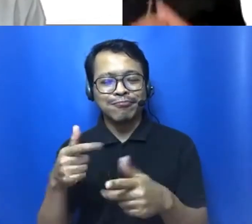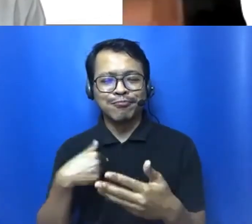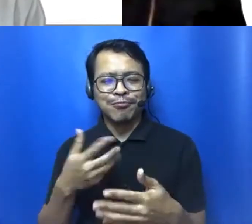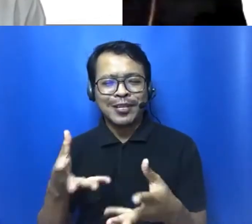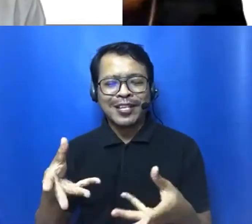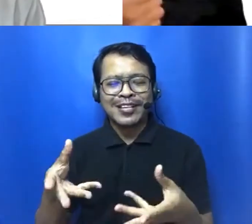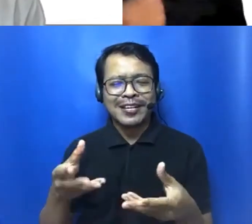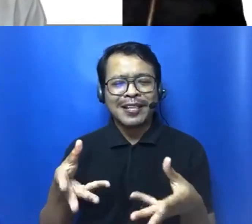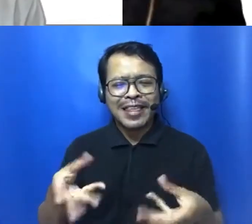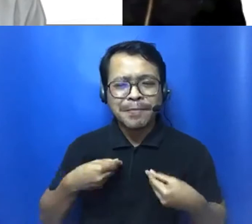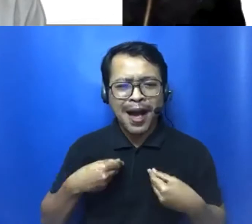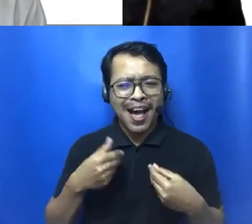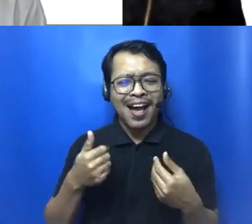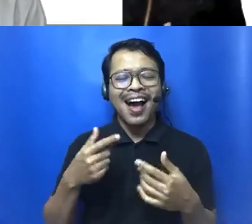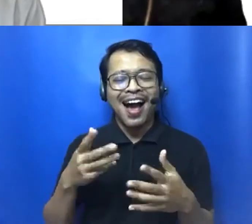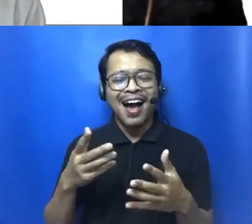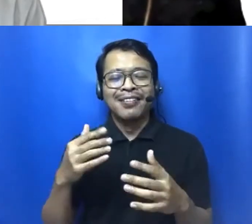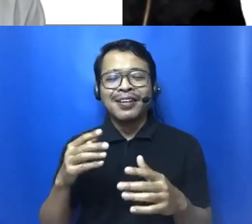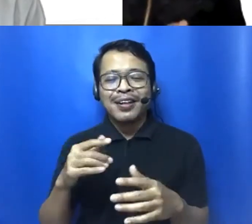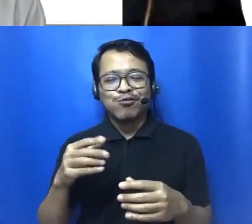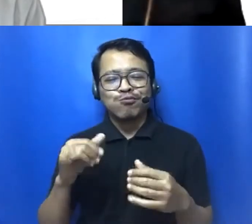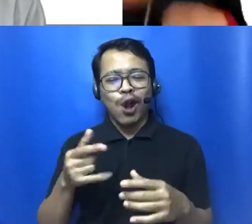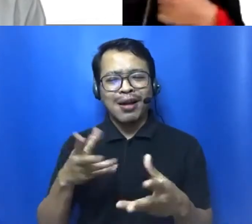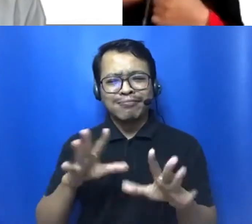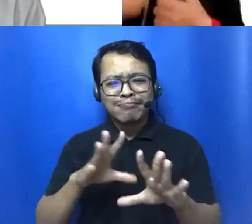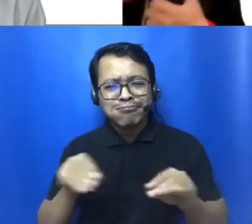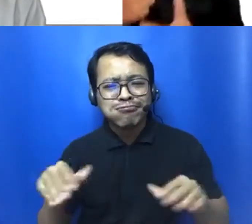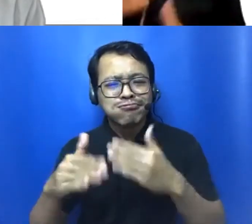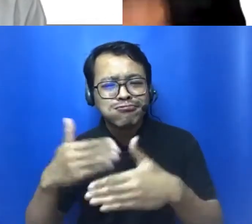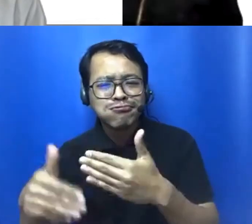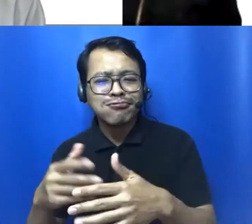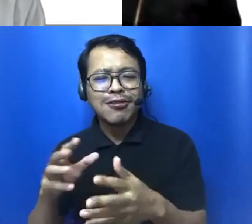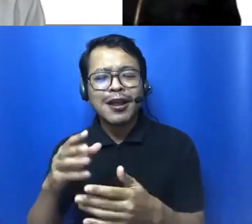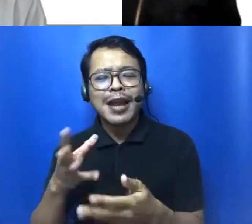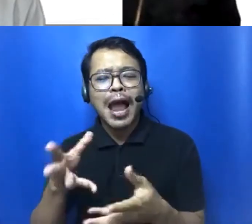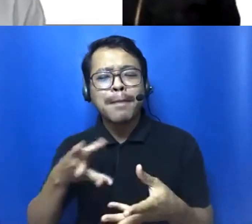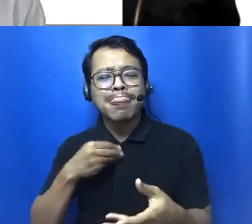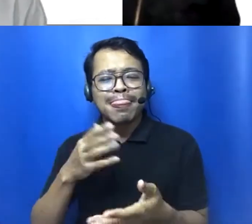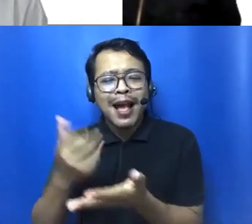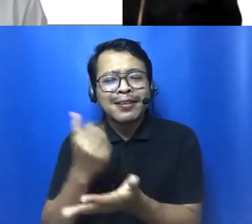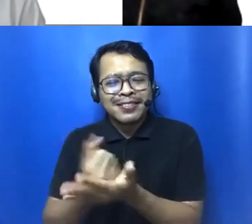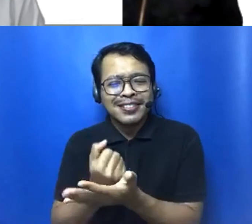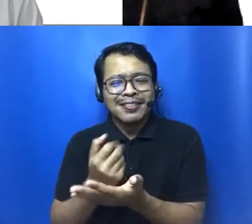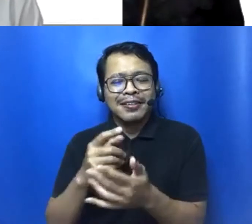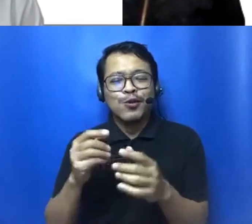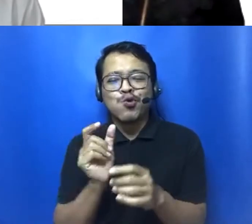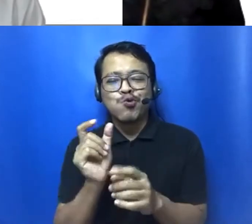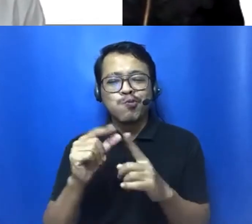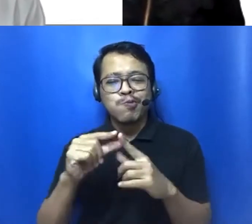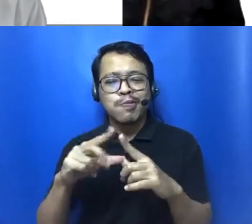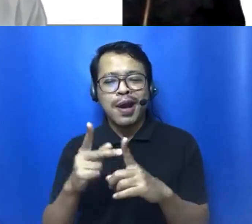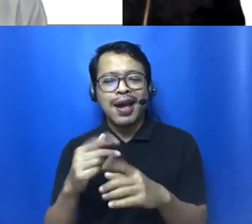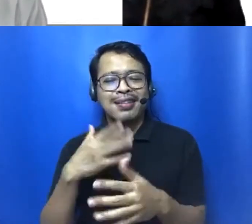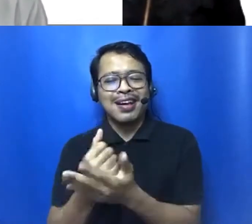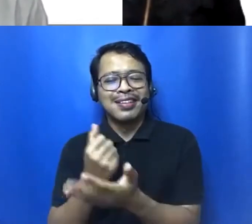juga mendapatkan upah selama saya magang di rumah makan. Baik, baik. Terima kasih Aji